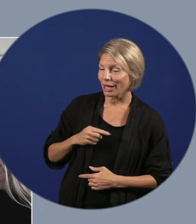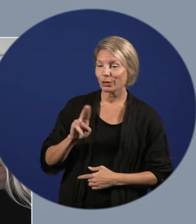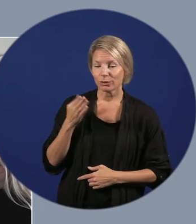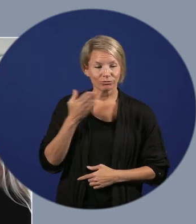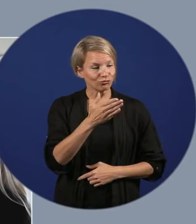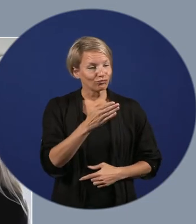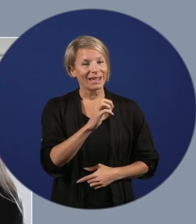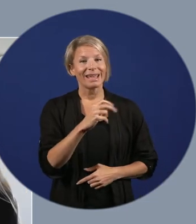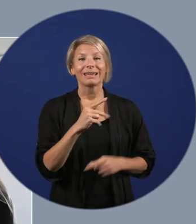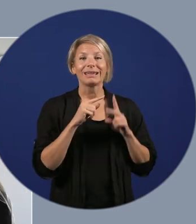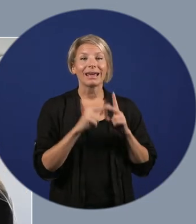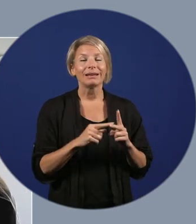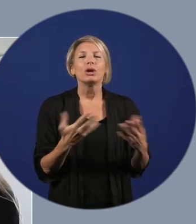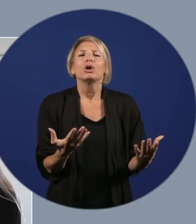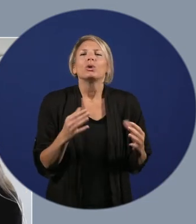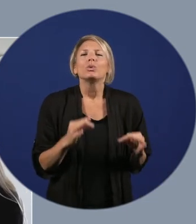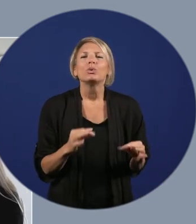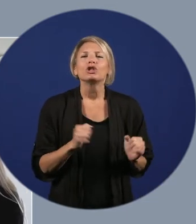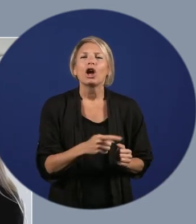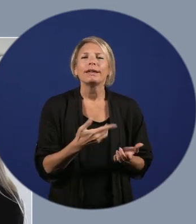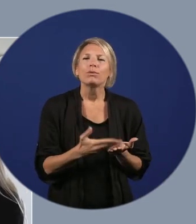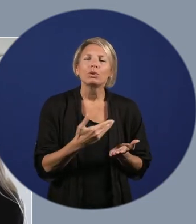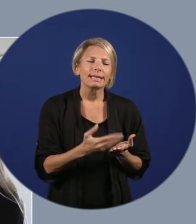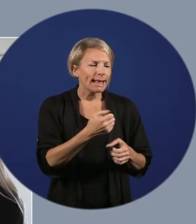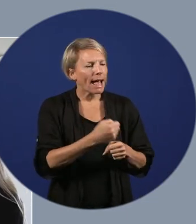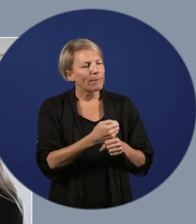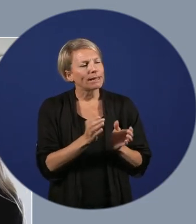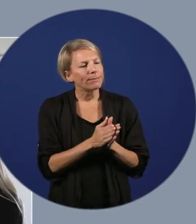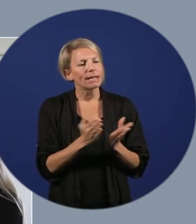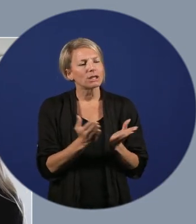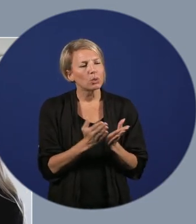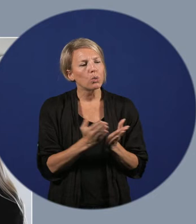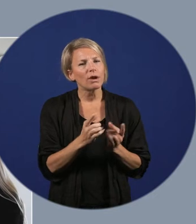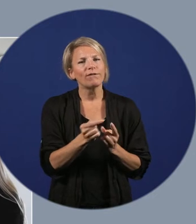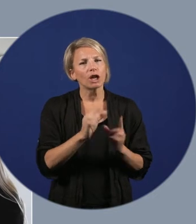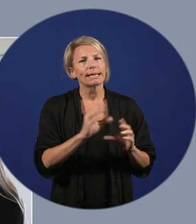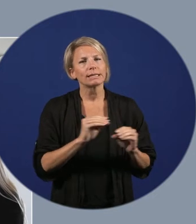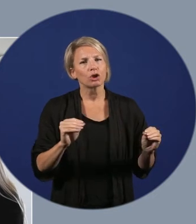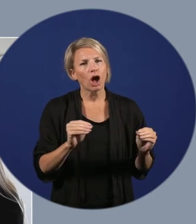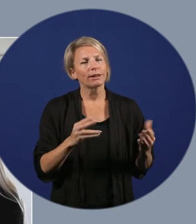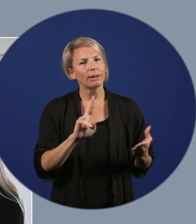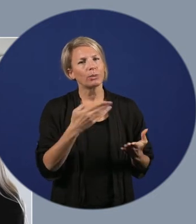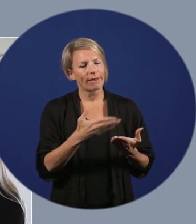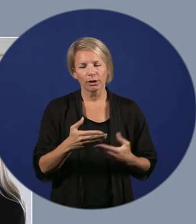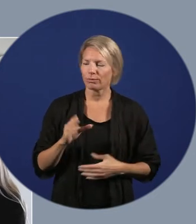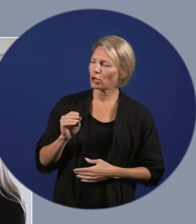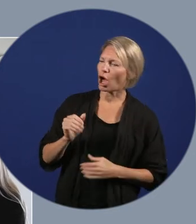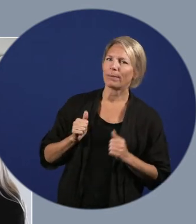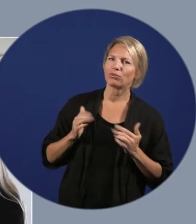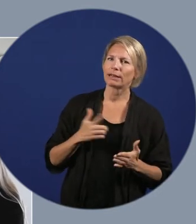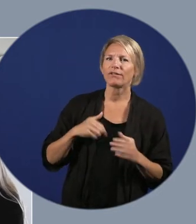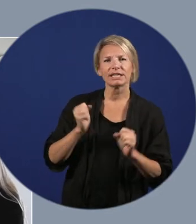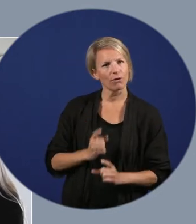Erik. Hur kommer ni fortsätta arbetet med skolvalsresultatet nu efteråt? Ja, givetvis kommer vi